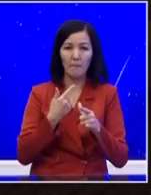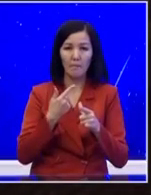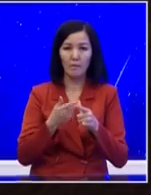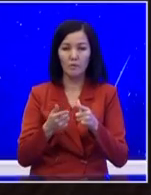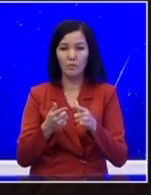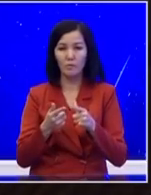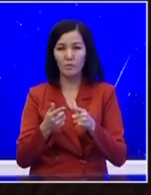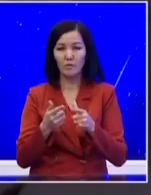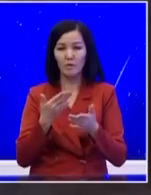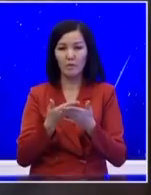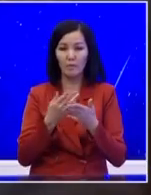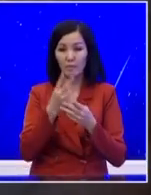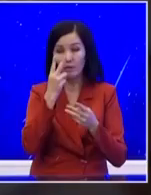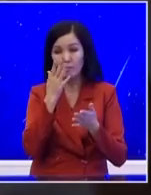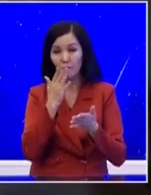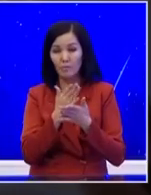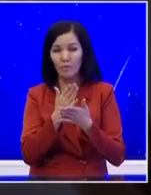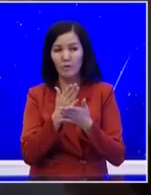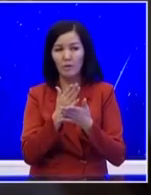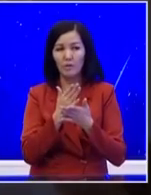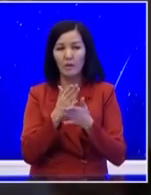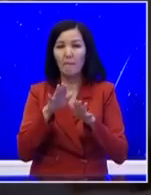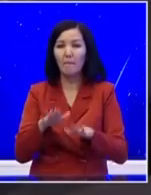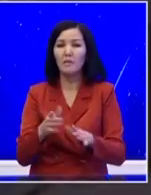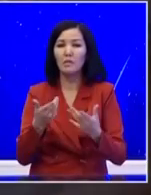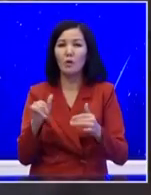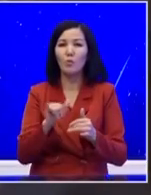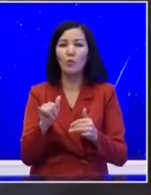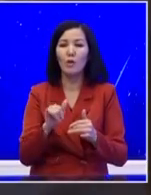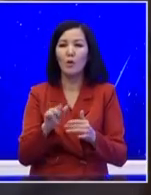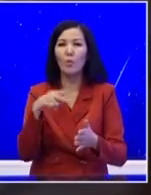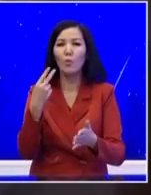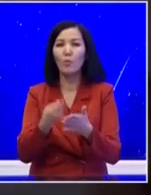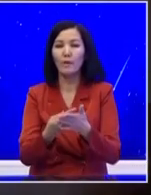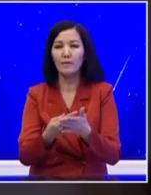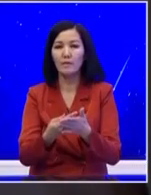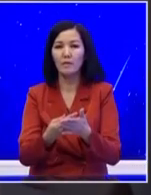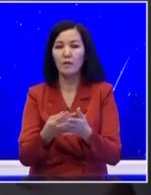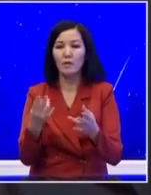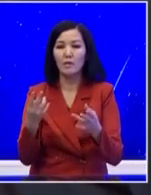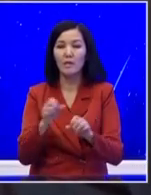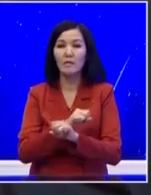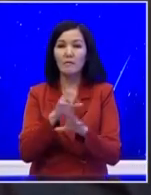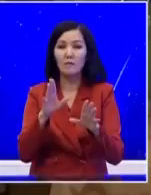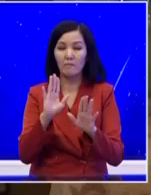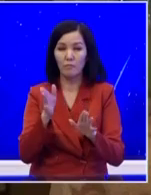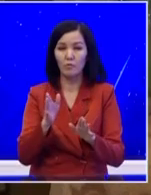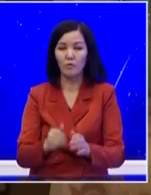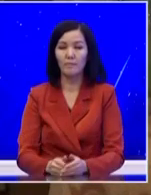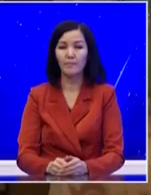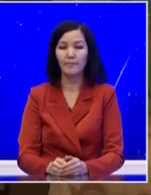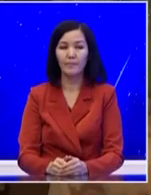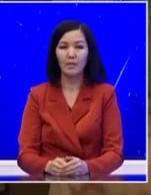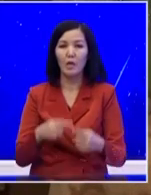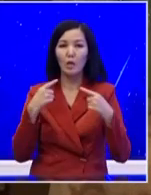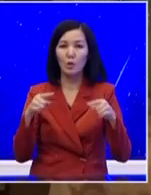выстрелами. Намечаешь себе место, куда упасть, когда мина взрываться будет. Как и многие